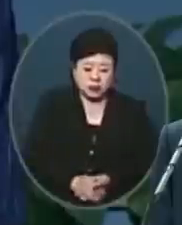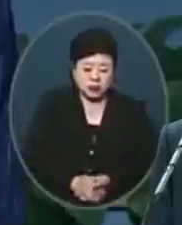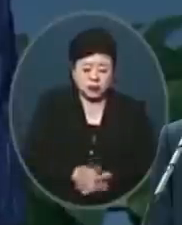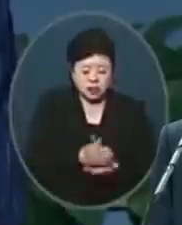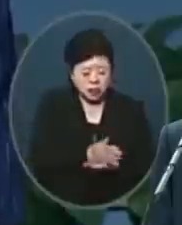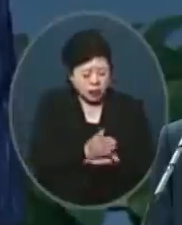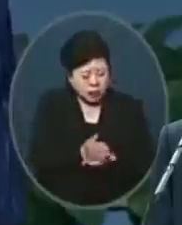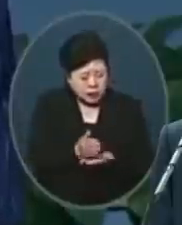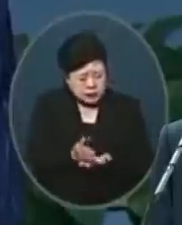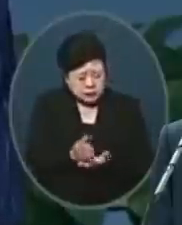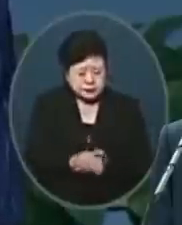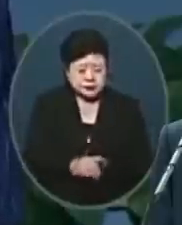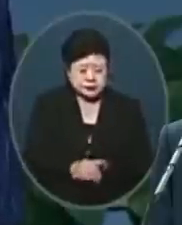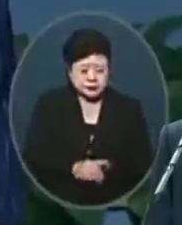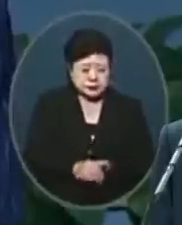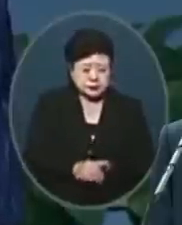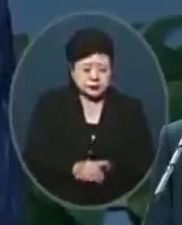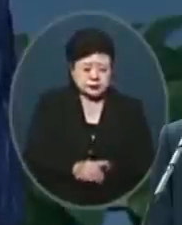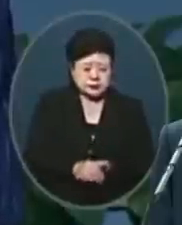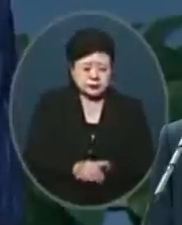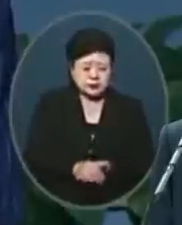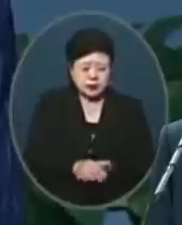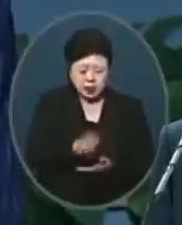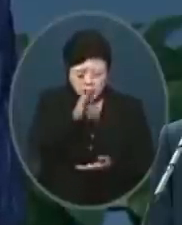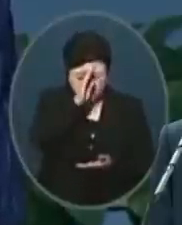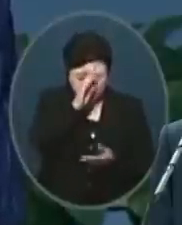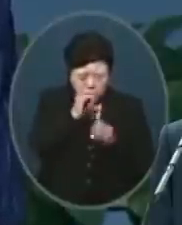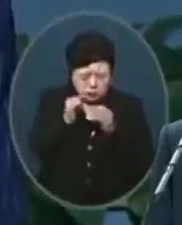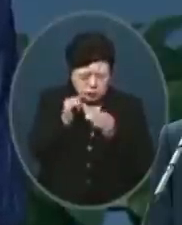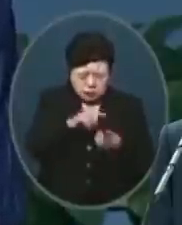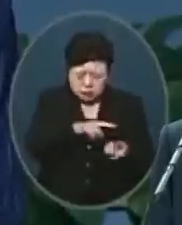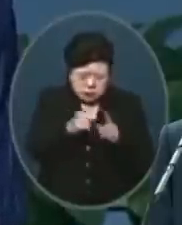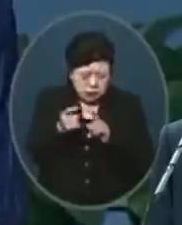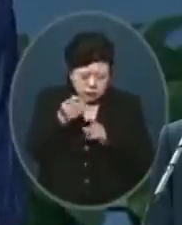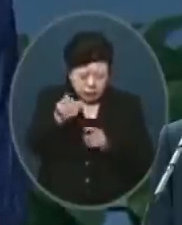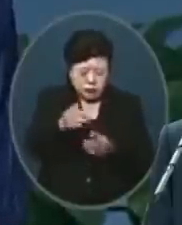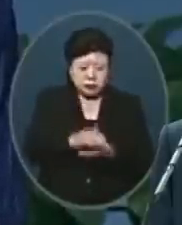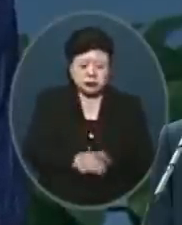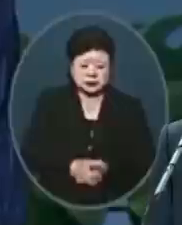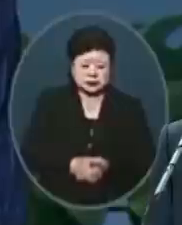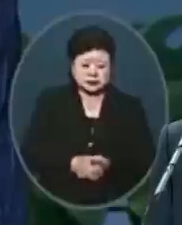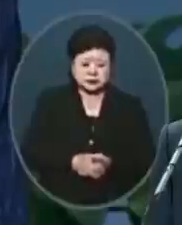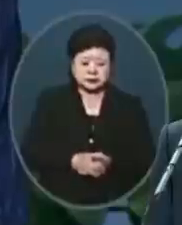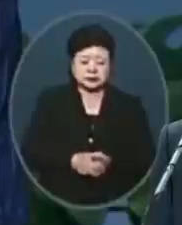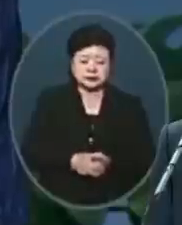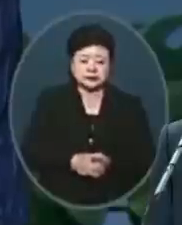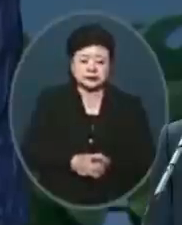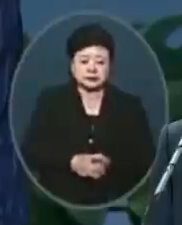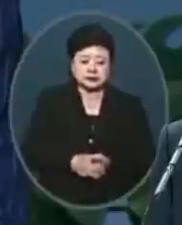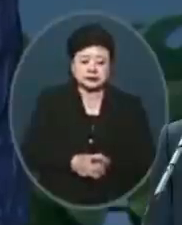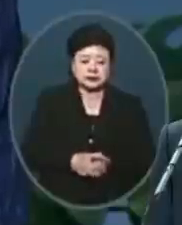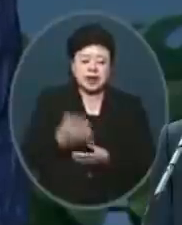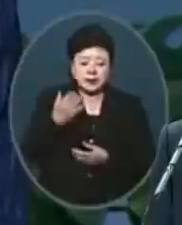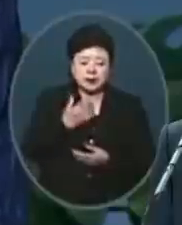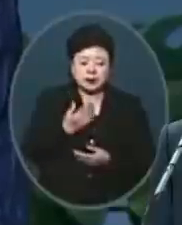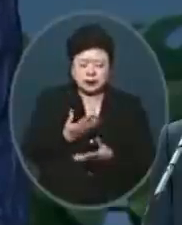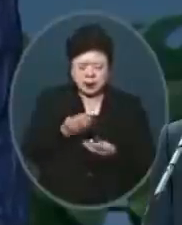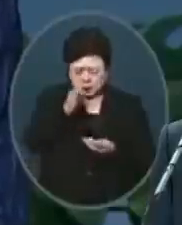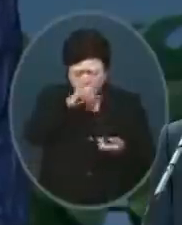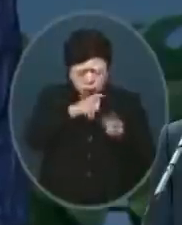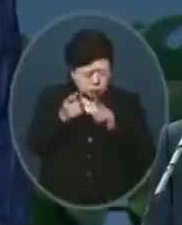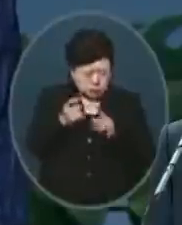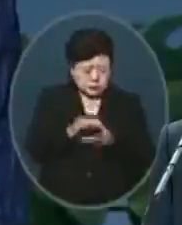여러 가지 중병에 걸린 환자들을 고치는 것은 베드로도 했습니다.